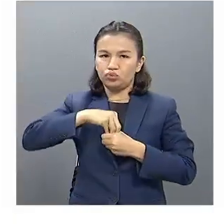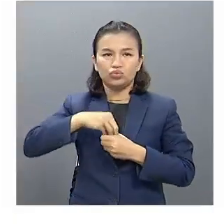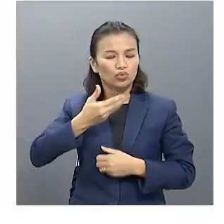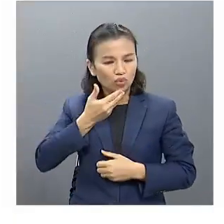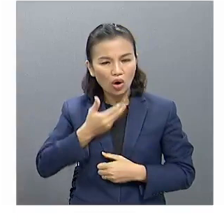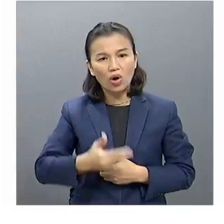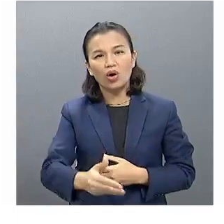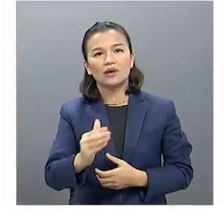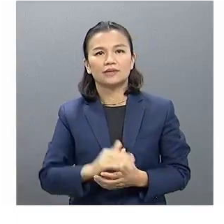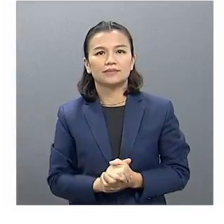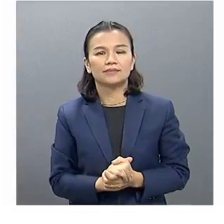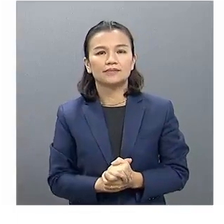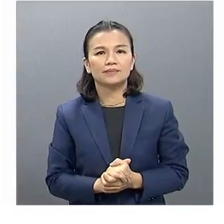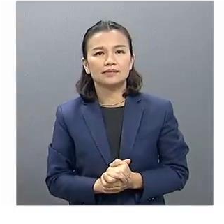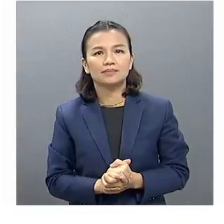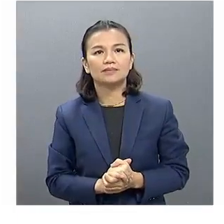ป